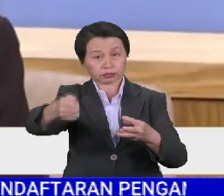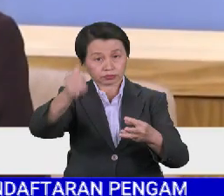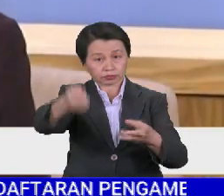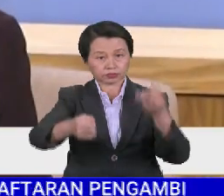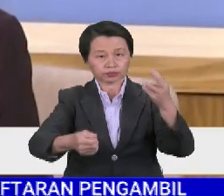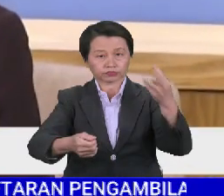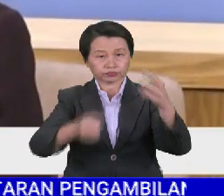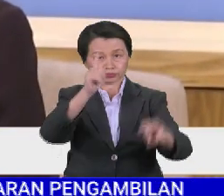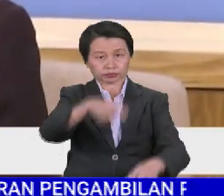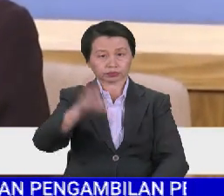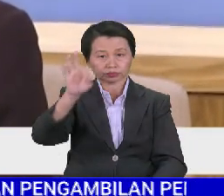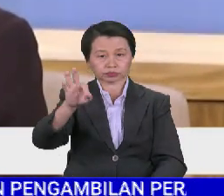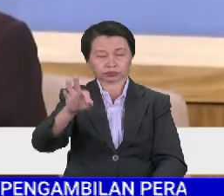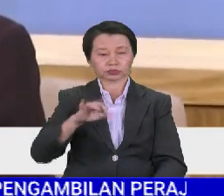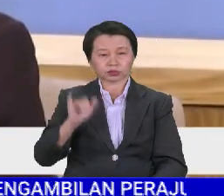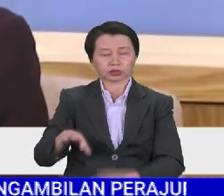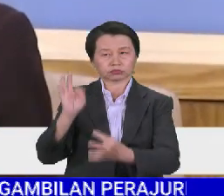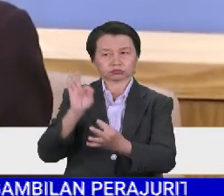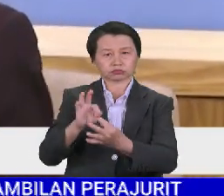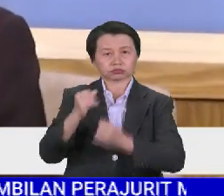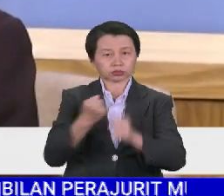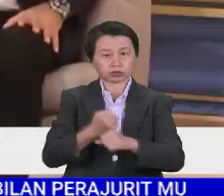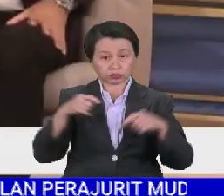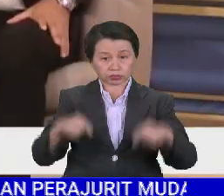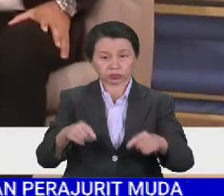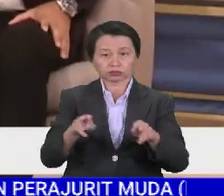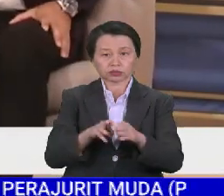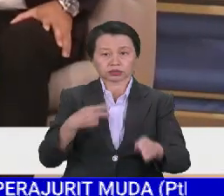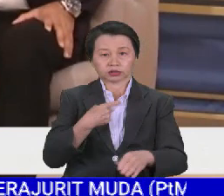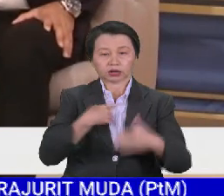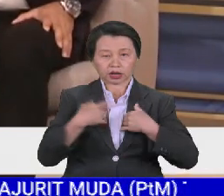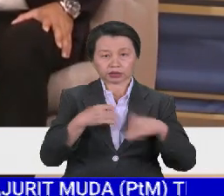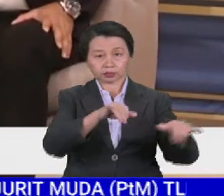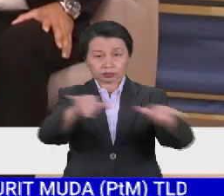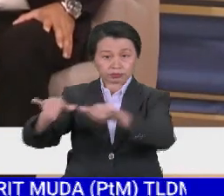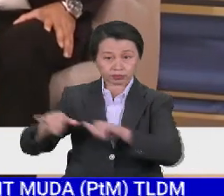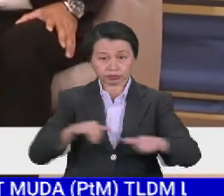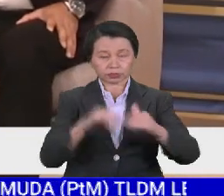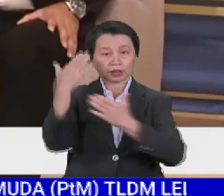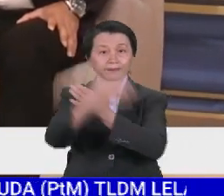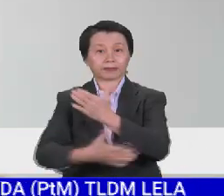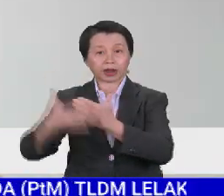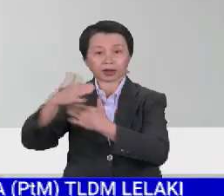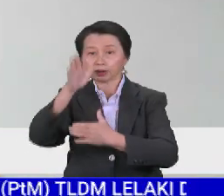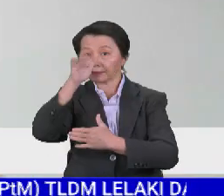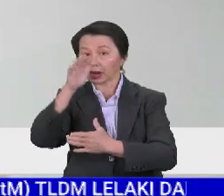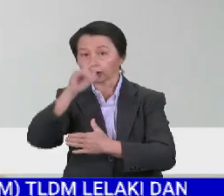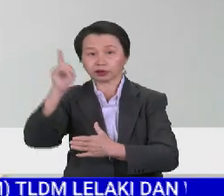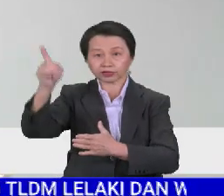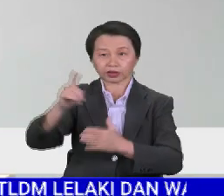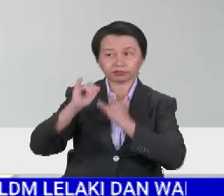signifikan di tahun ini macan saya sebut tadi kita adakan serentak di peringkat semenanjung di Malaka jadi